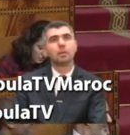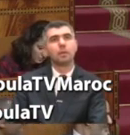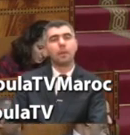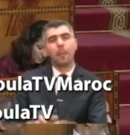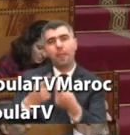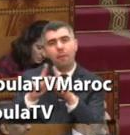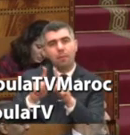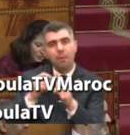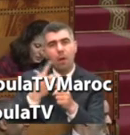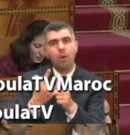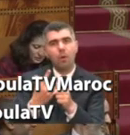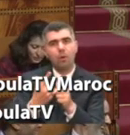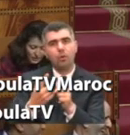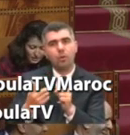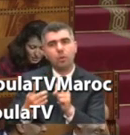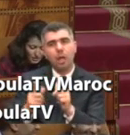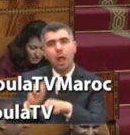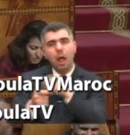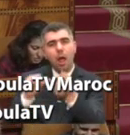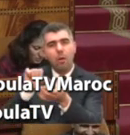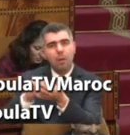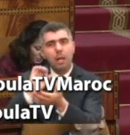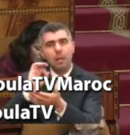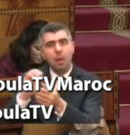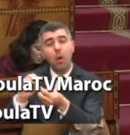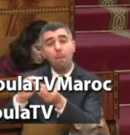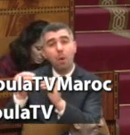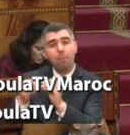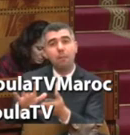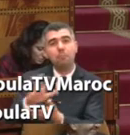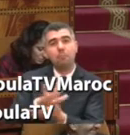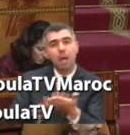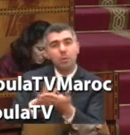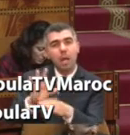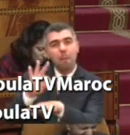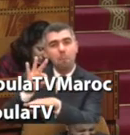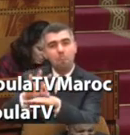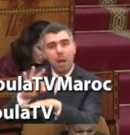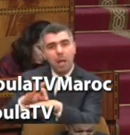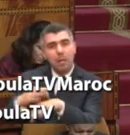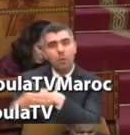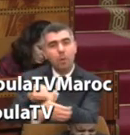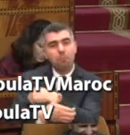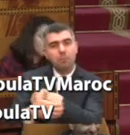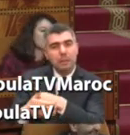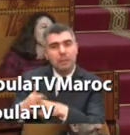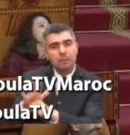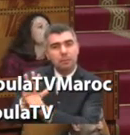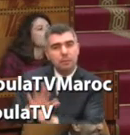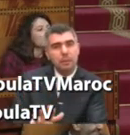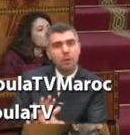والطرب الجبلي والعيطة الجبلية اللي كيعيشوا مشاكل وكيعانيوا من الأمراض والفقر والإقصاء من